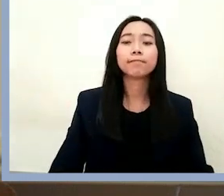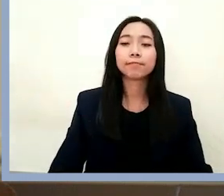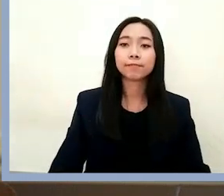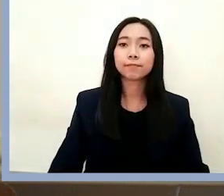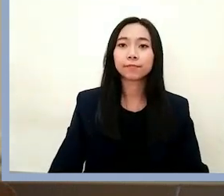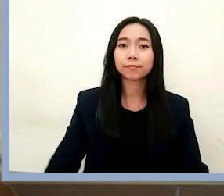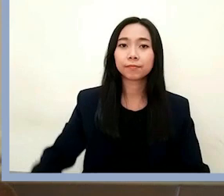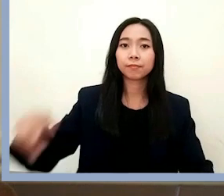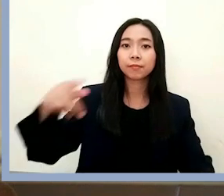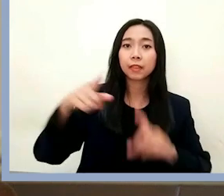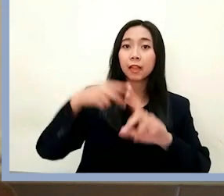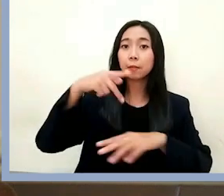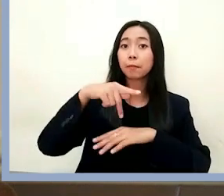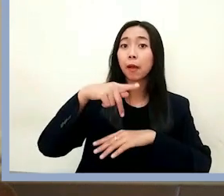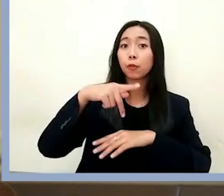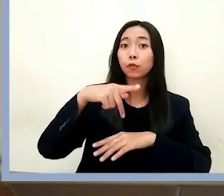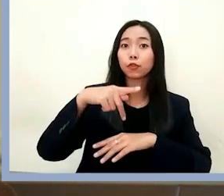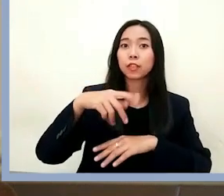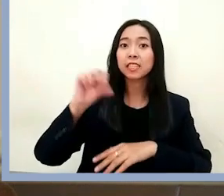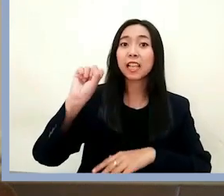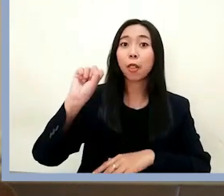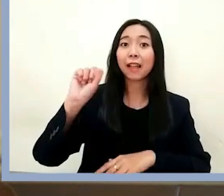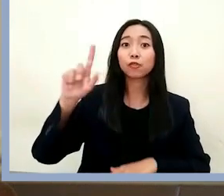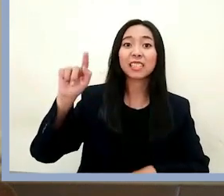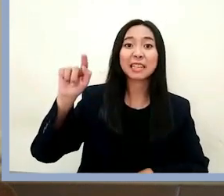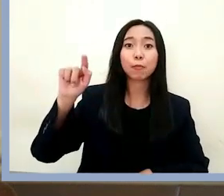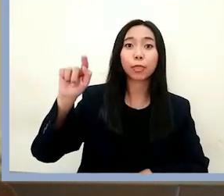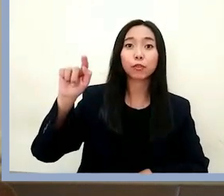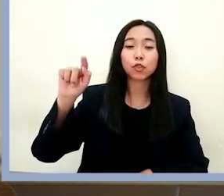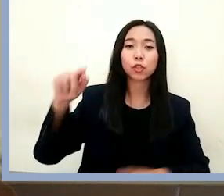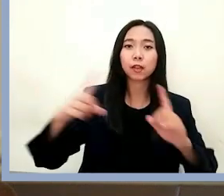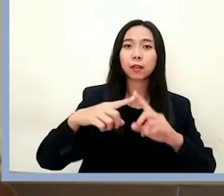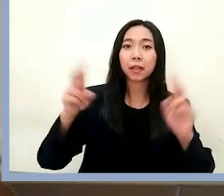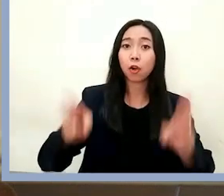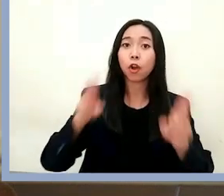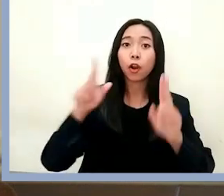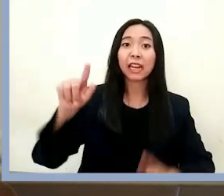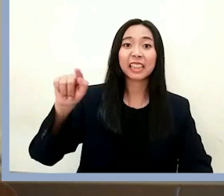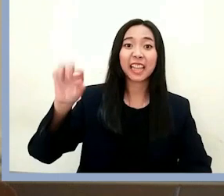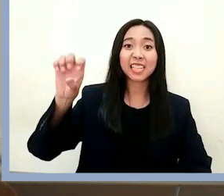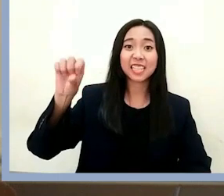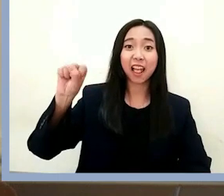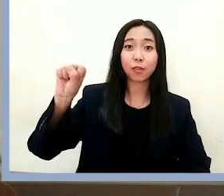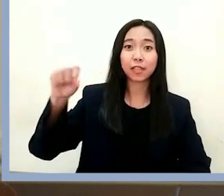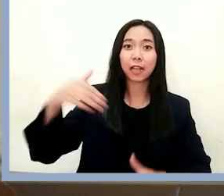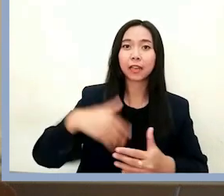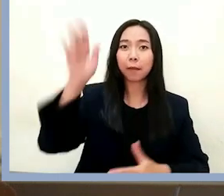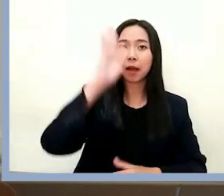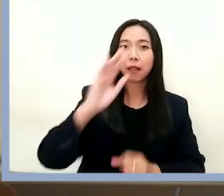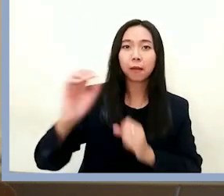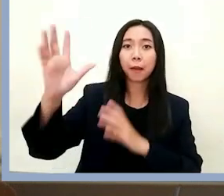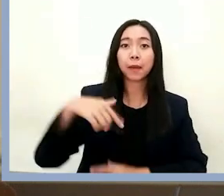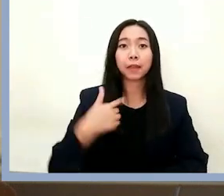dari Paulus silwanus dan Timotius kepada jemaat orang-orang Tesalonika di dalam Allah Bapa kita